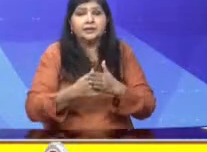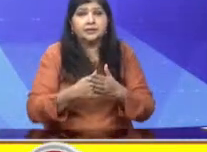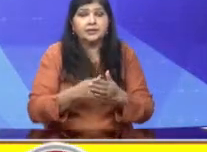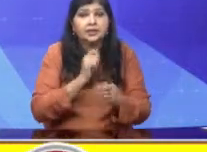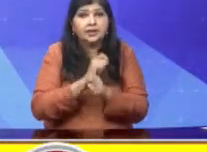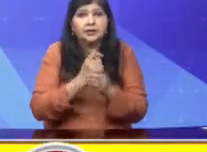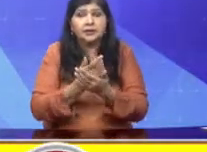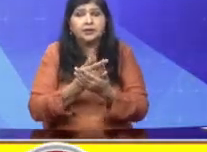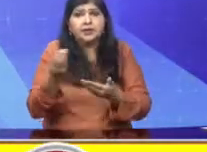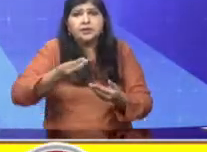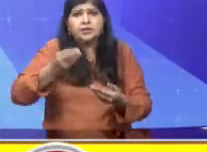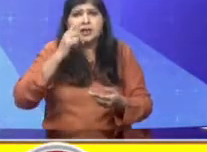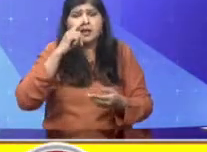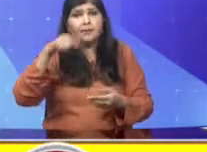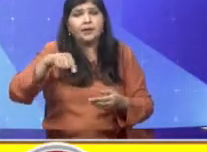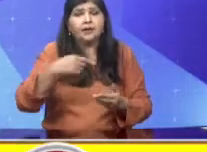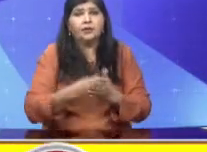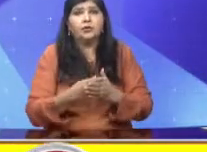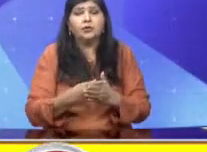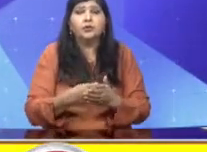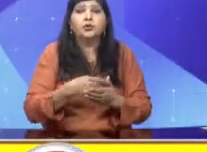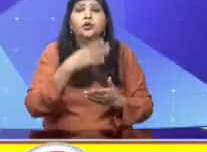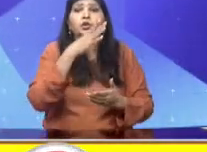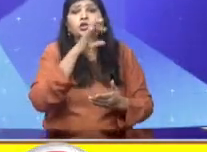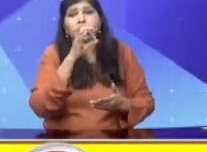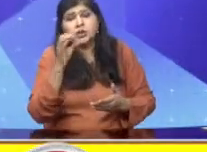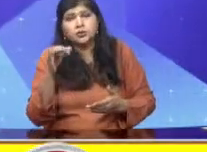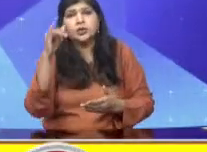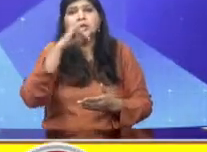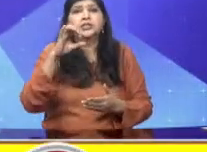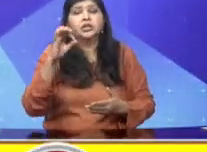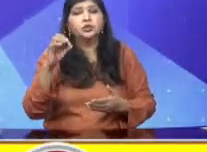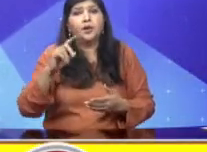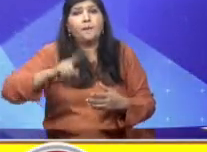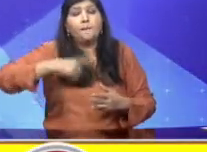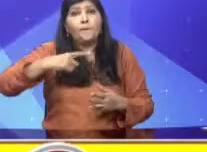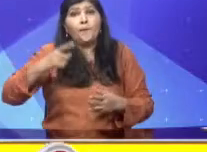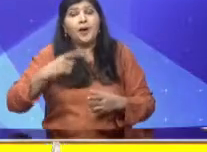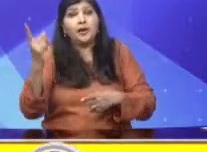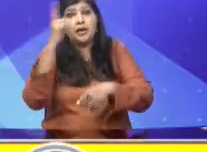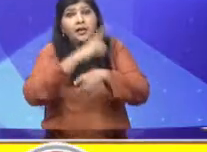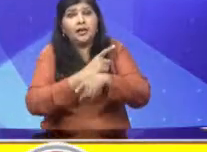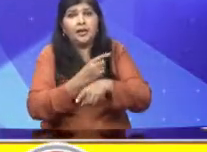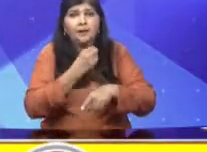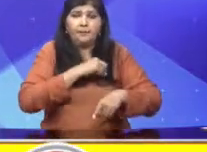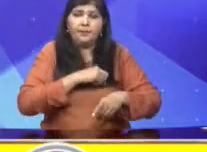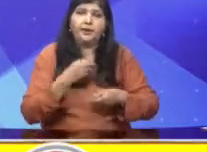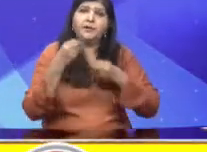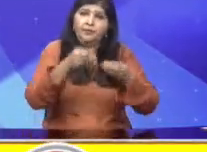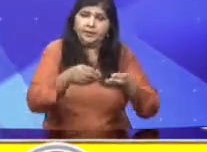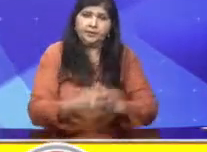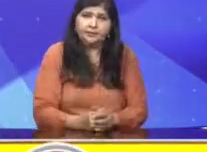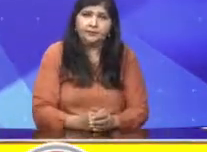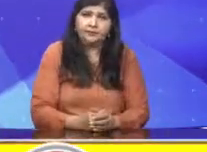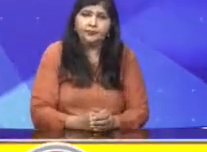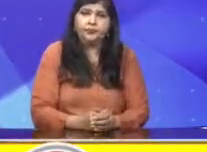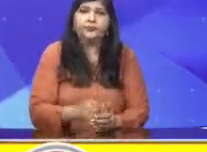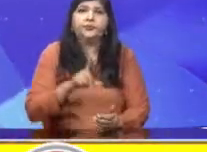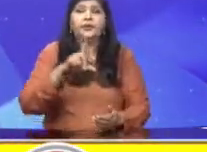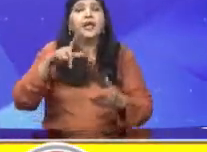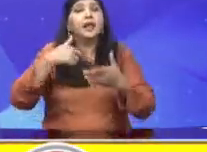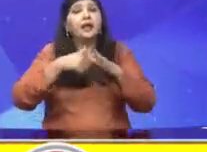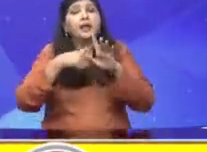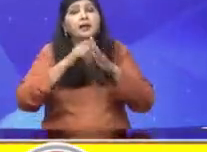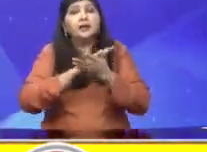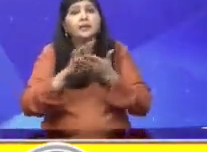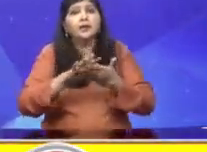एक स्थानिय मैला को 400 से 600 रुपिय प्रतिदीन की कमाई हो जाती है। लखिमपूर खीरी